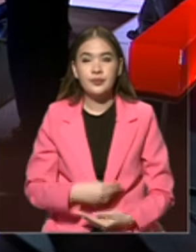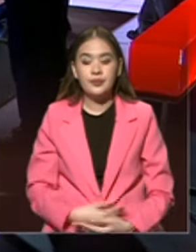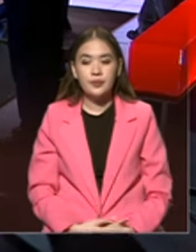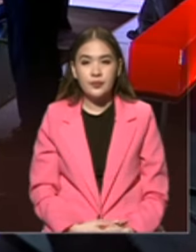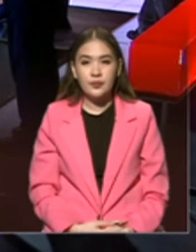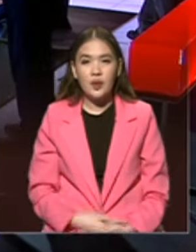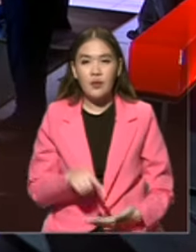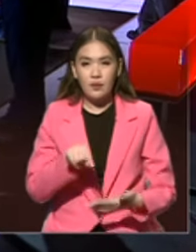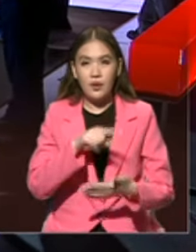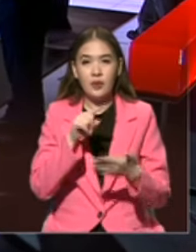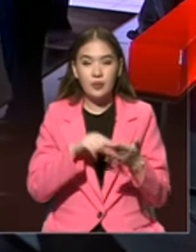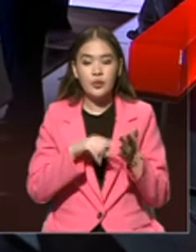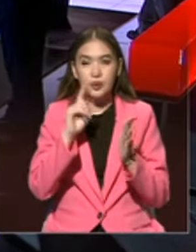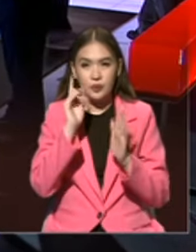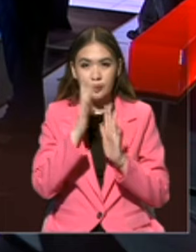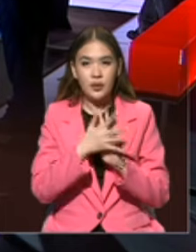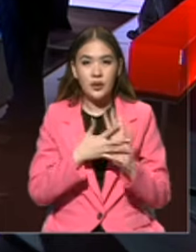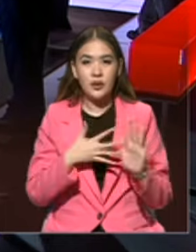Сұрақ түсінікті ғой.